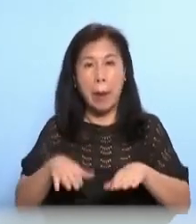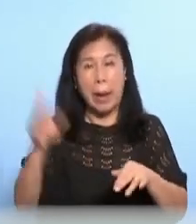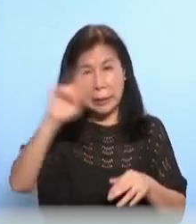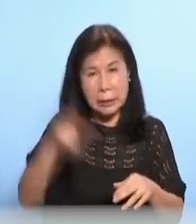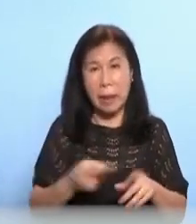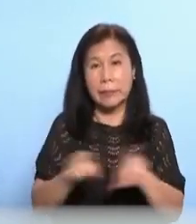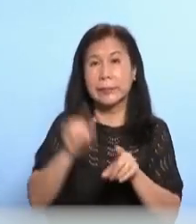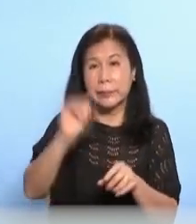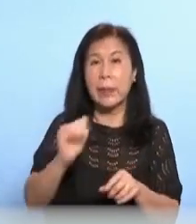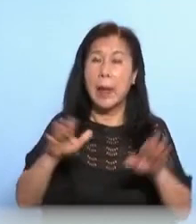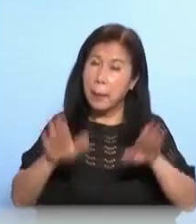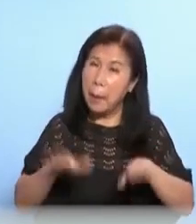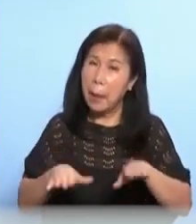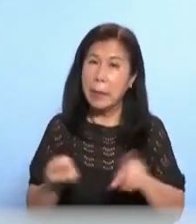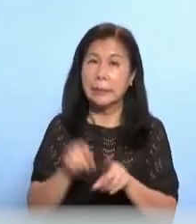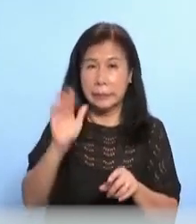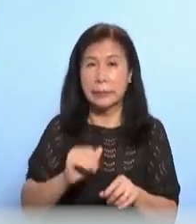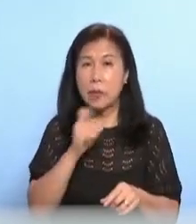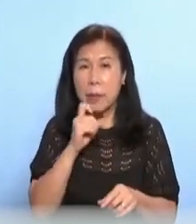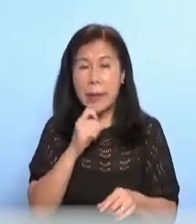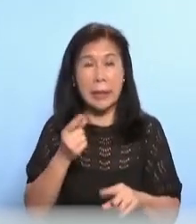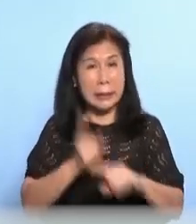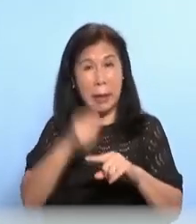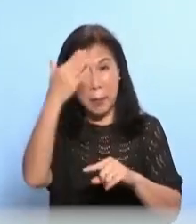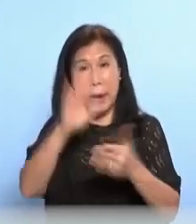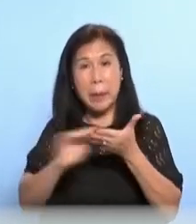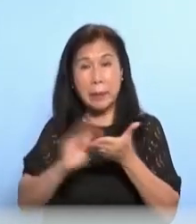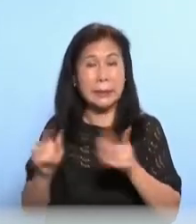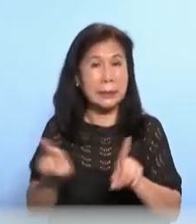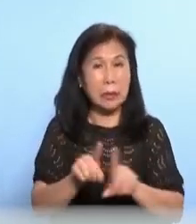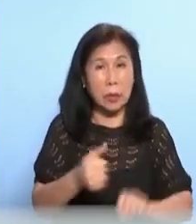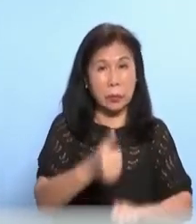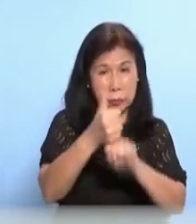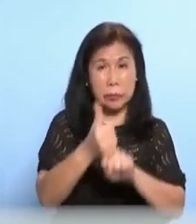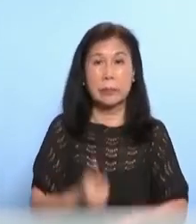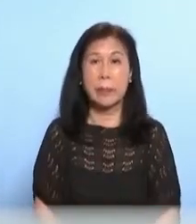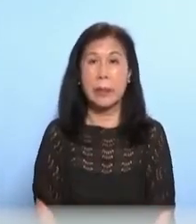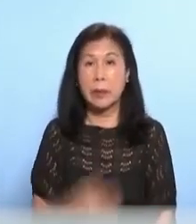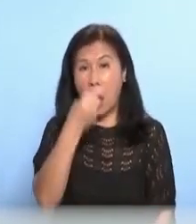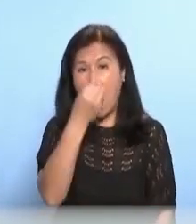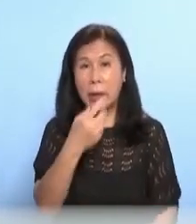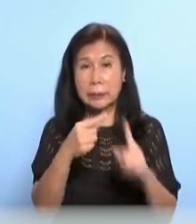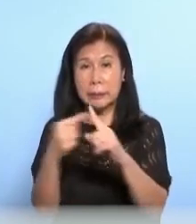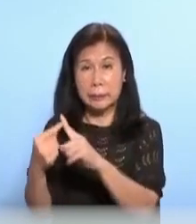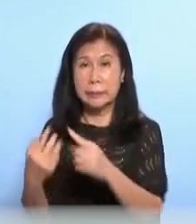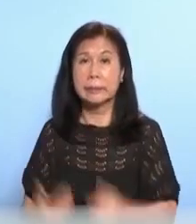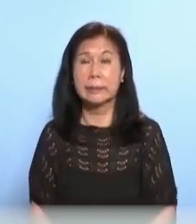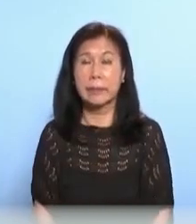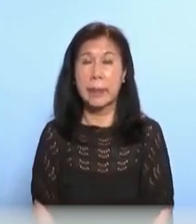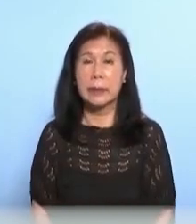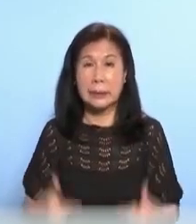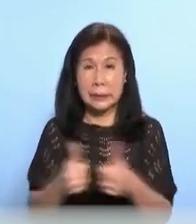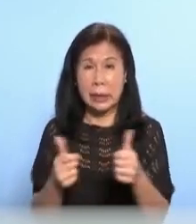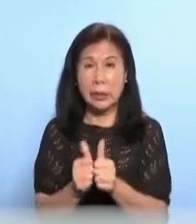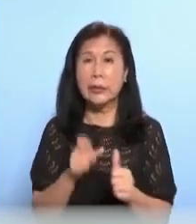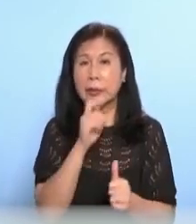係慢慢咧係會去理解同埋去支持。而咧我哋香港市民咧嘅適